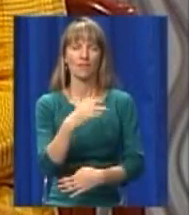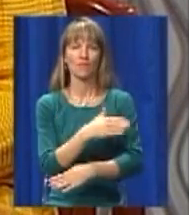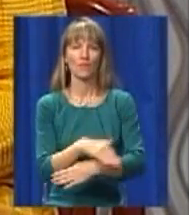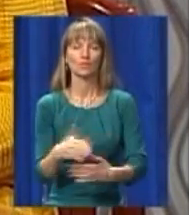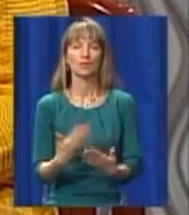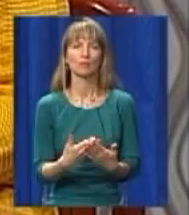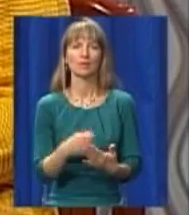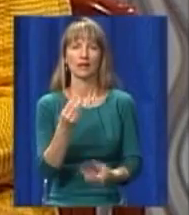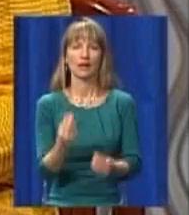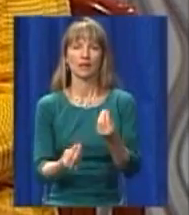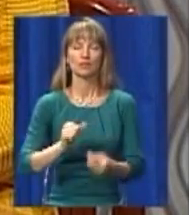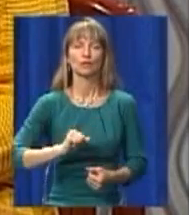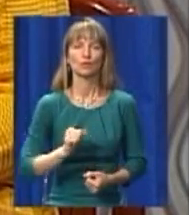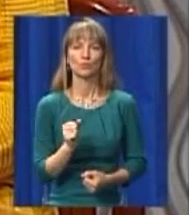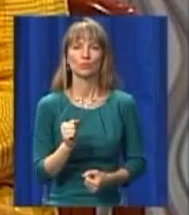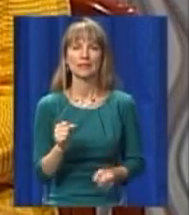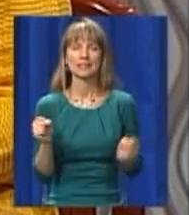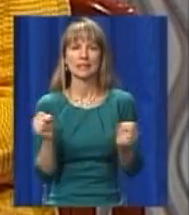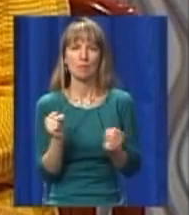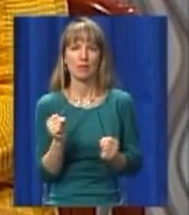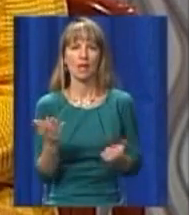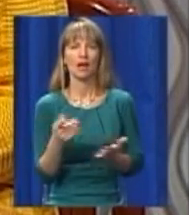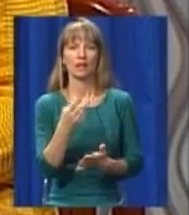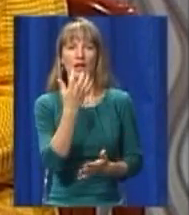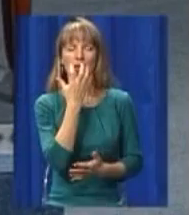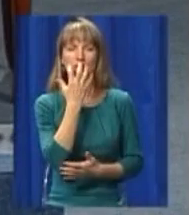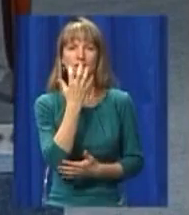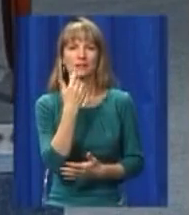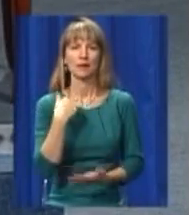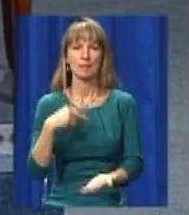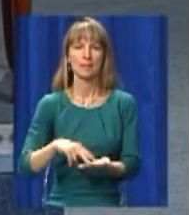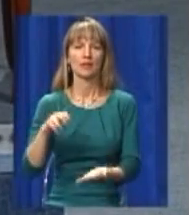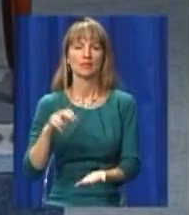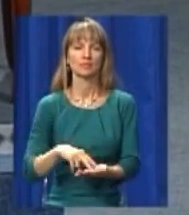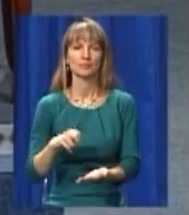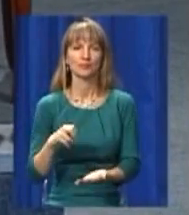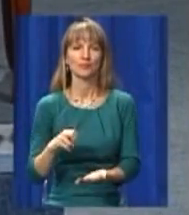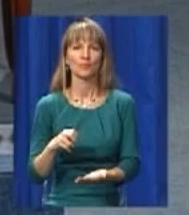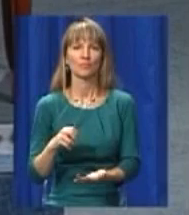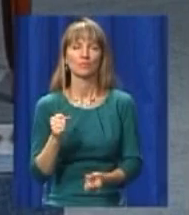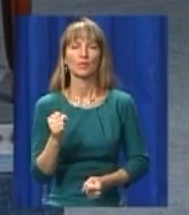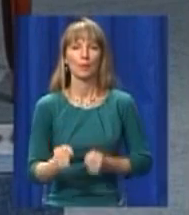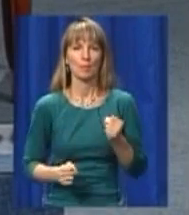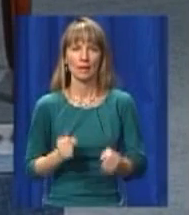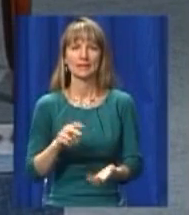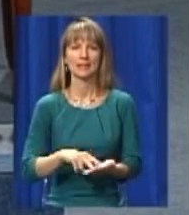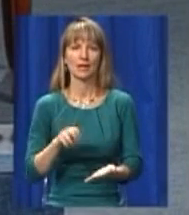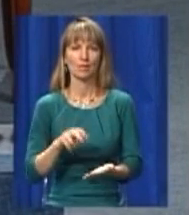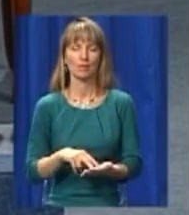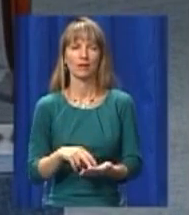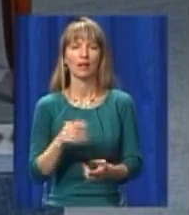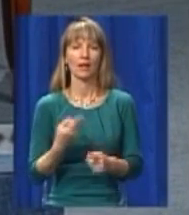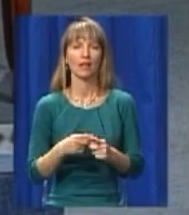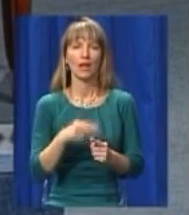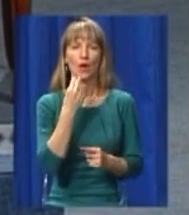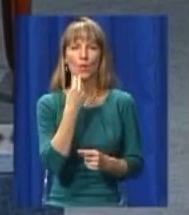вулиці, наприклад, от ти граєшся з друзями, змерзла, як ти грієшся? Стрибаю. Напевно, бігаєте, стрибаєте, і це є кращим